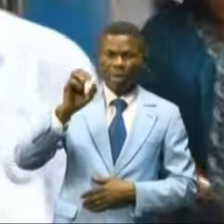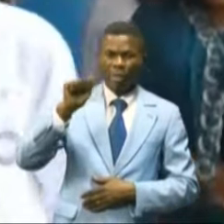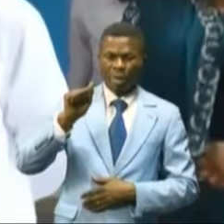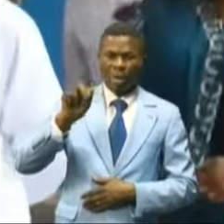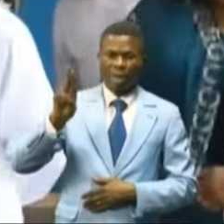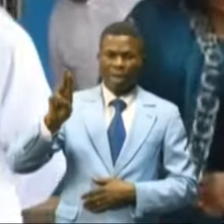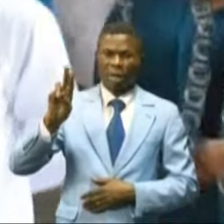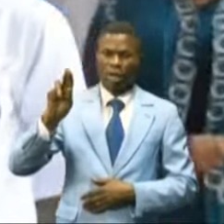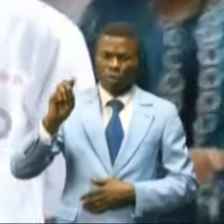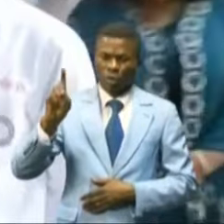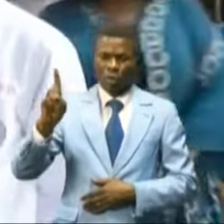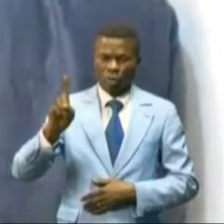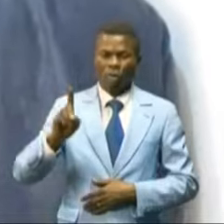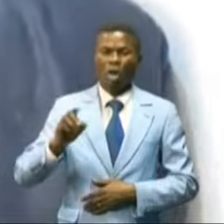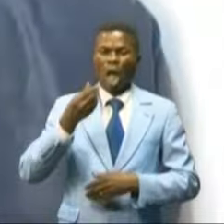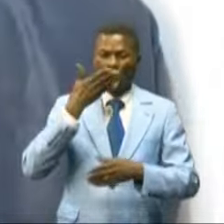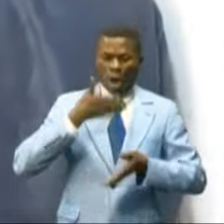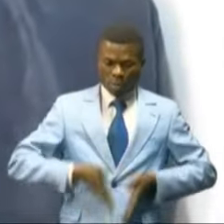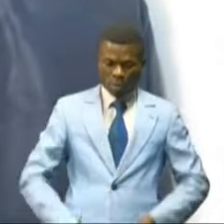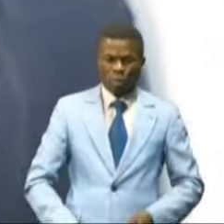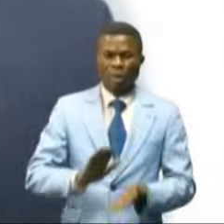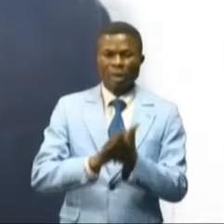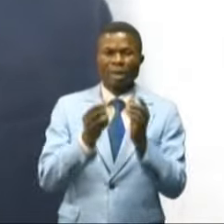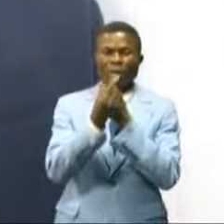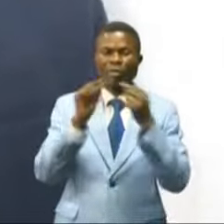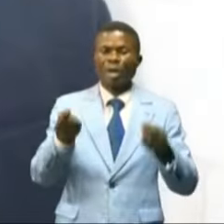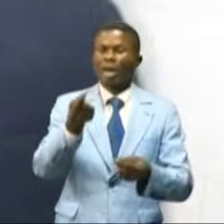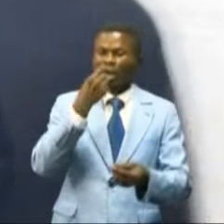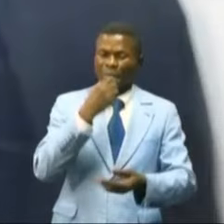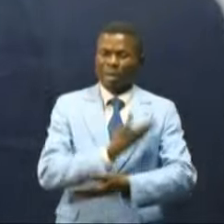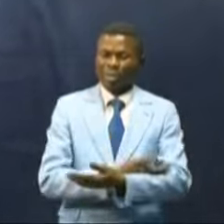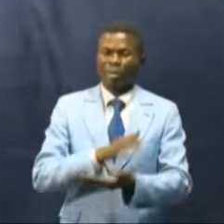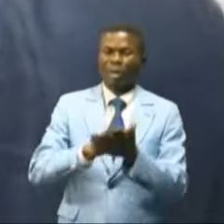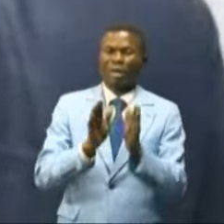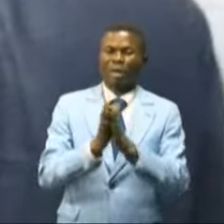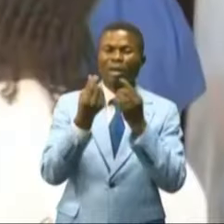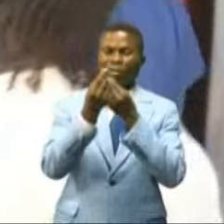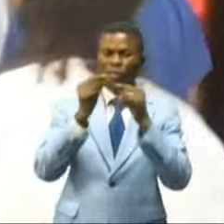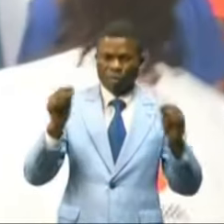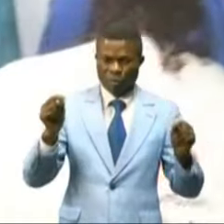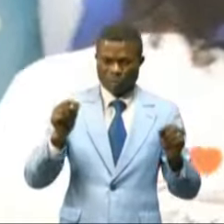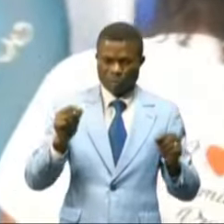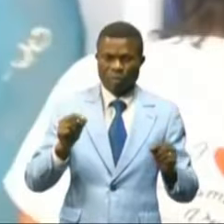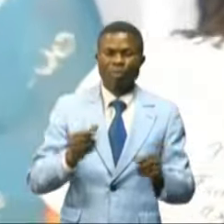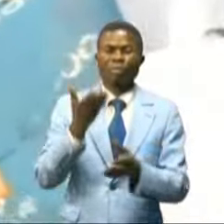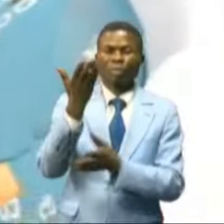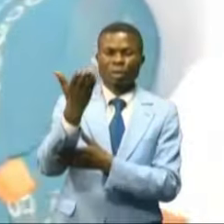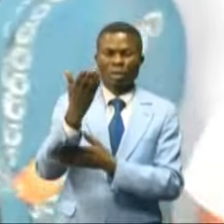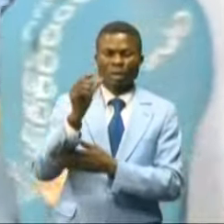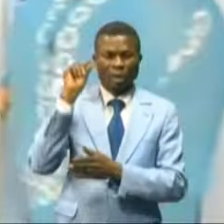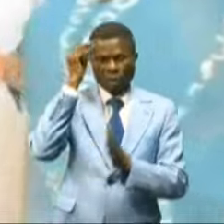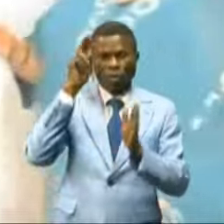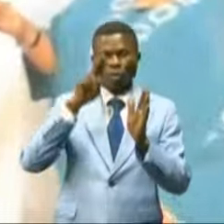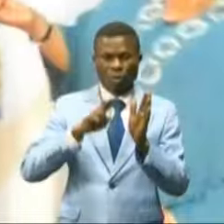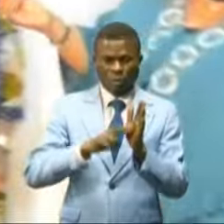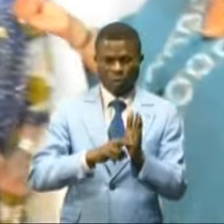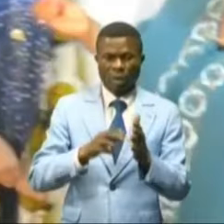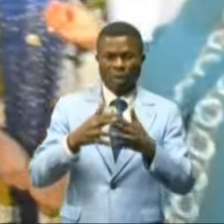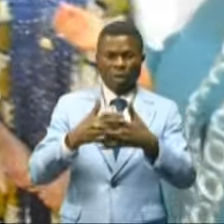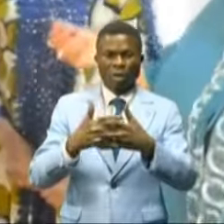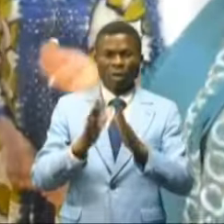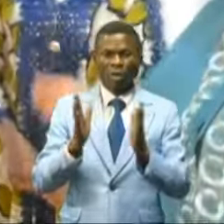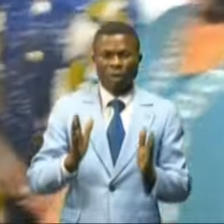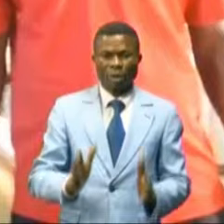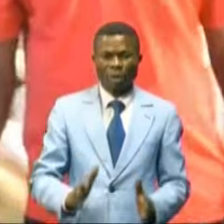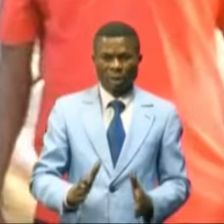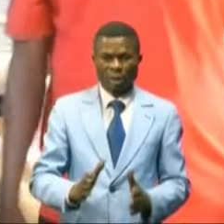sur la gratuité des accouchements et des soins du nouveau-né, d'où son plaidoyer auprès du gouvernement et aux partenaires pour